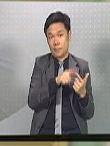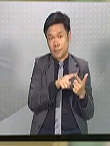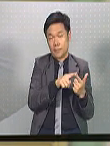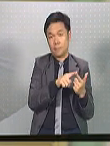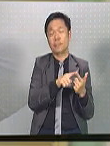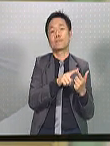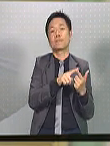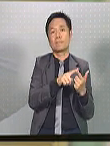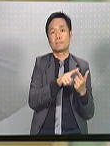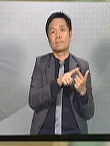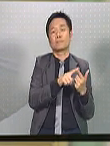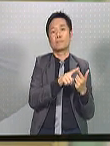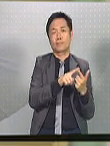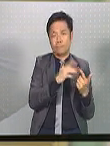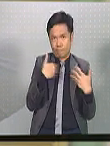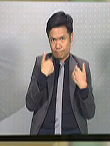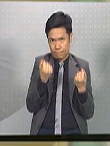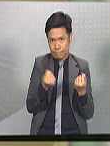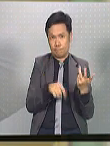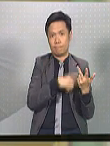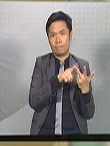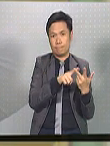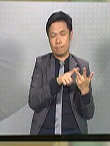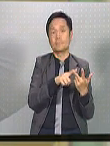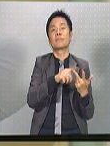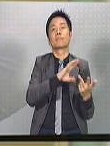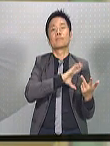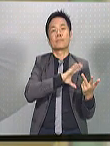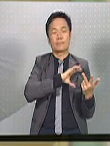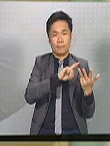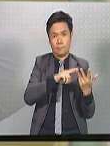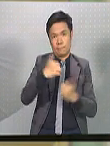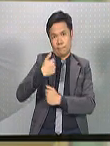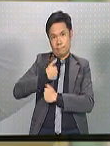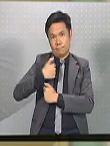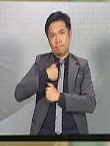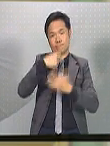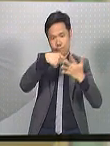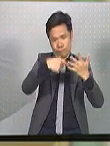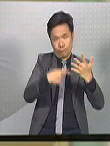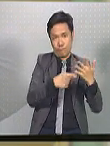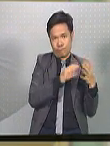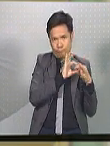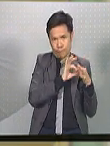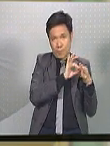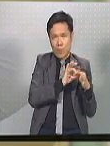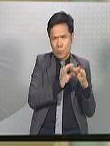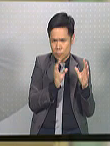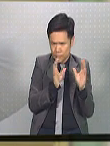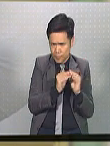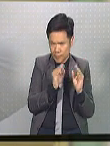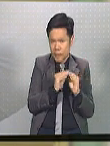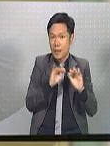adalah MKN bergerak Selatan pyare mangkatan Trembesi ada fotonya jadi kita akan kamau dengan